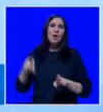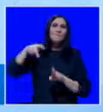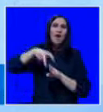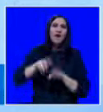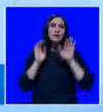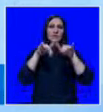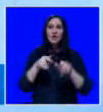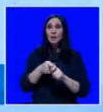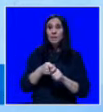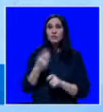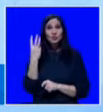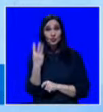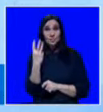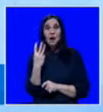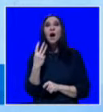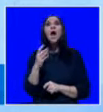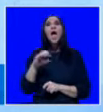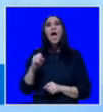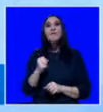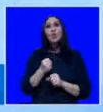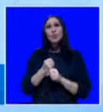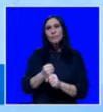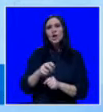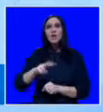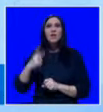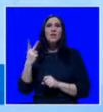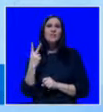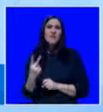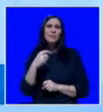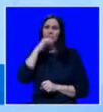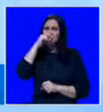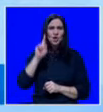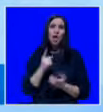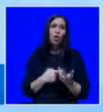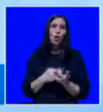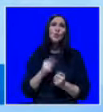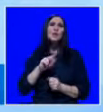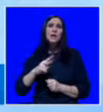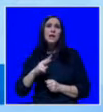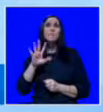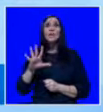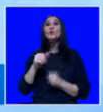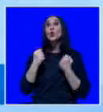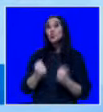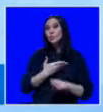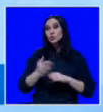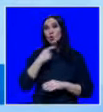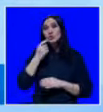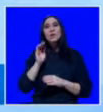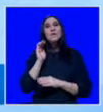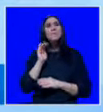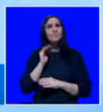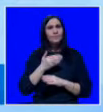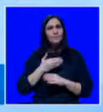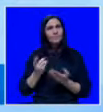трима евродепутати или двама, няма значение колко, или пет, но е трудно след това да продължиш години наред. Да минаваш